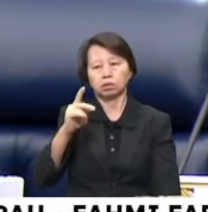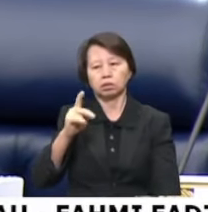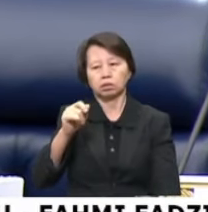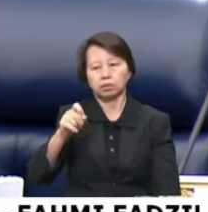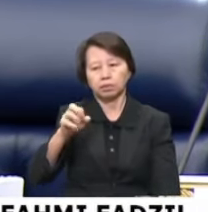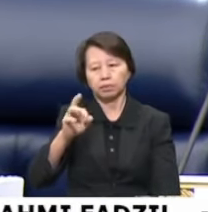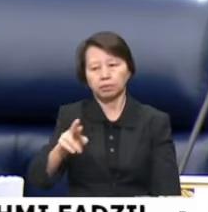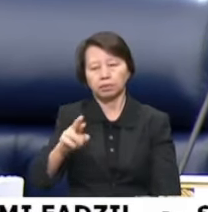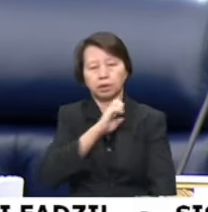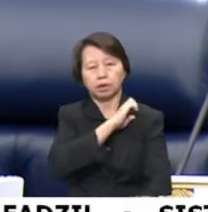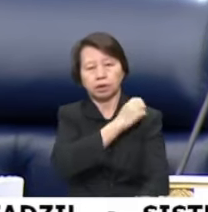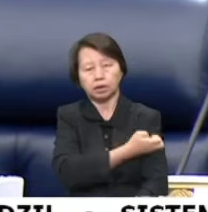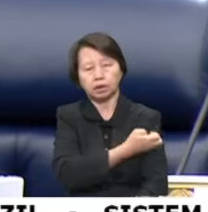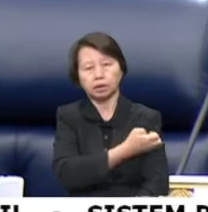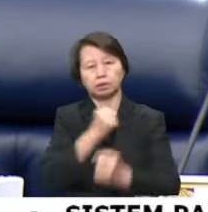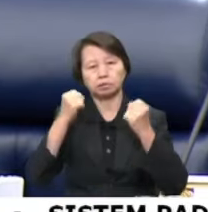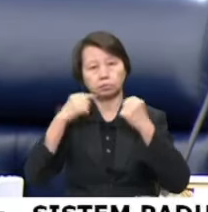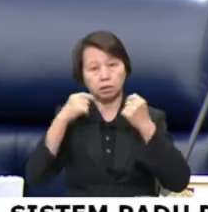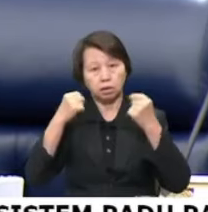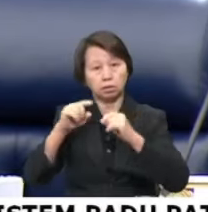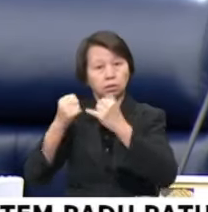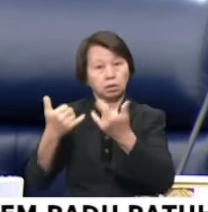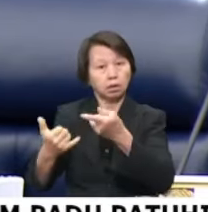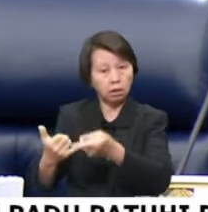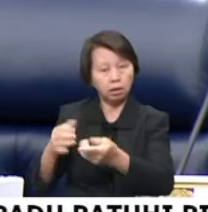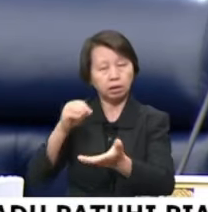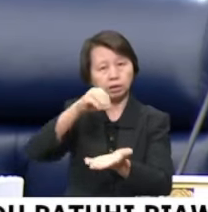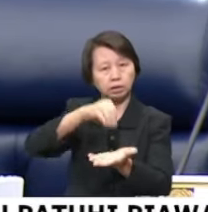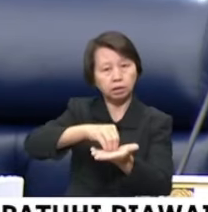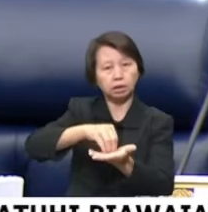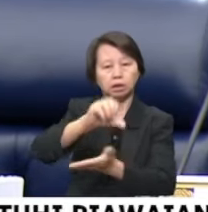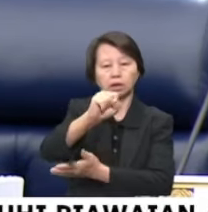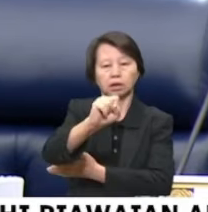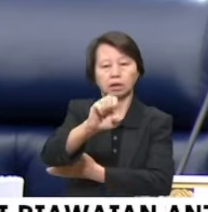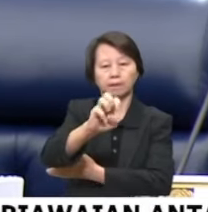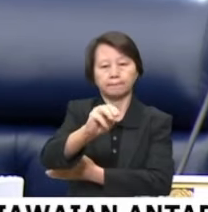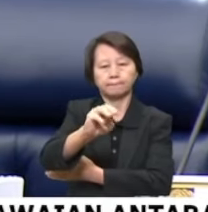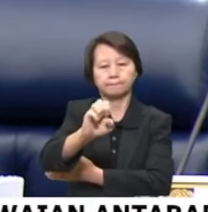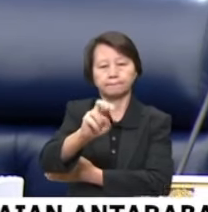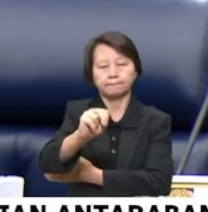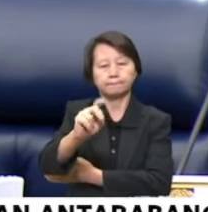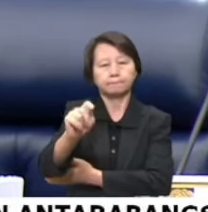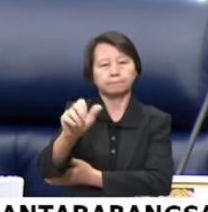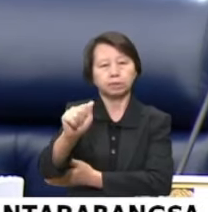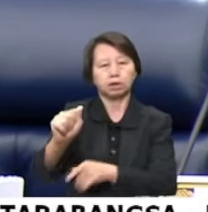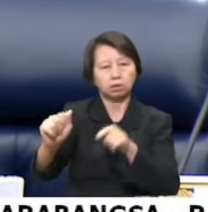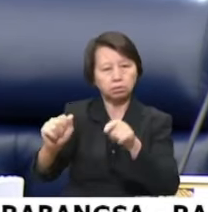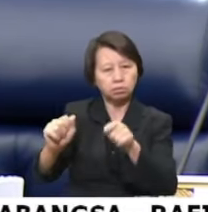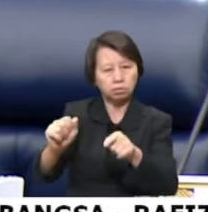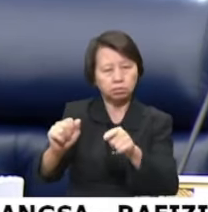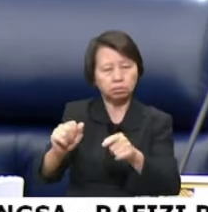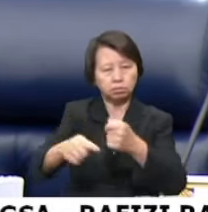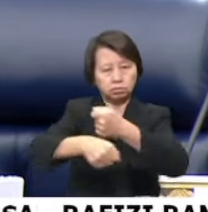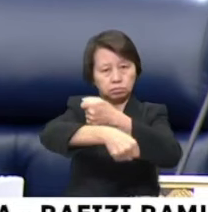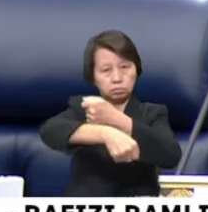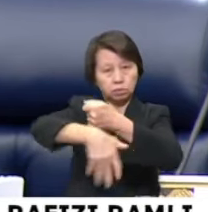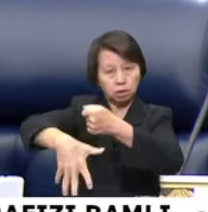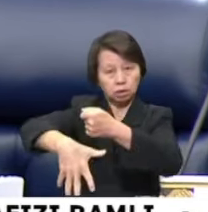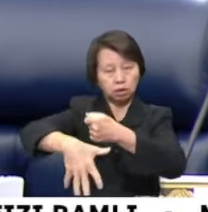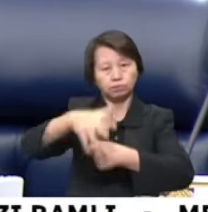Energy Ventures Sendirian Berhad di Sementer Kapar, iaitu satu sebuah subsidiary TNB, anak syarikat